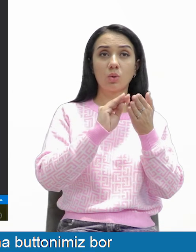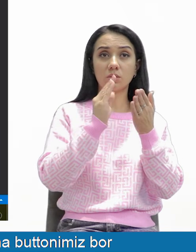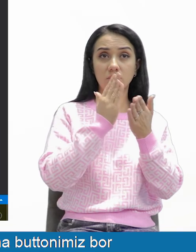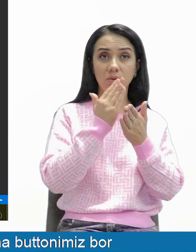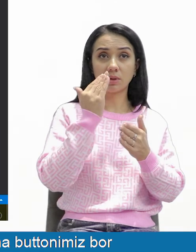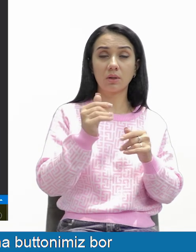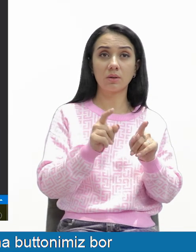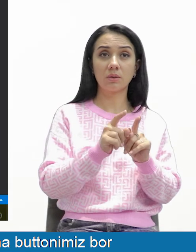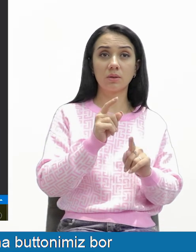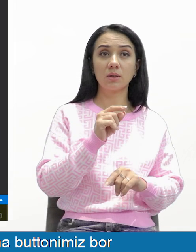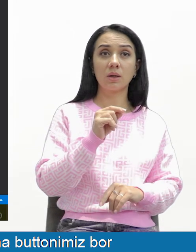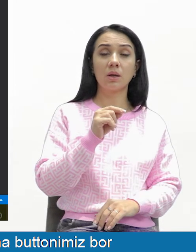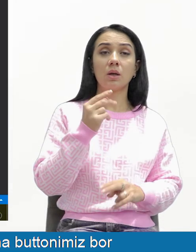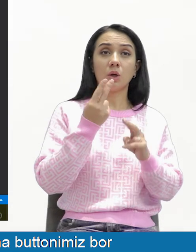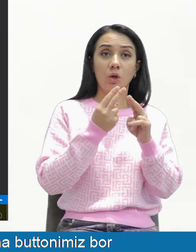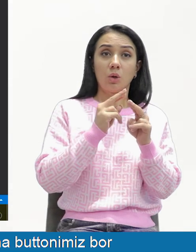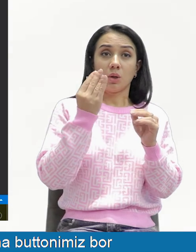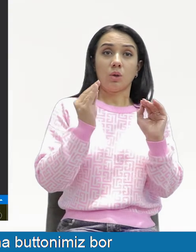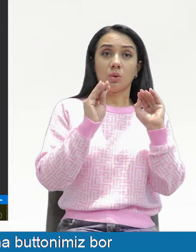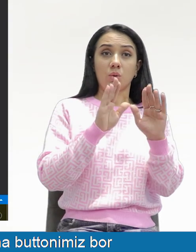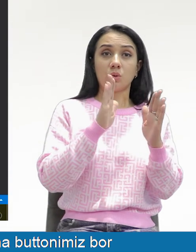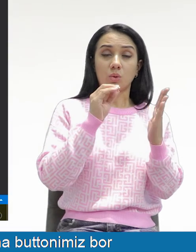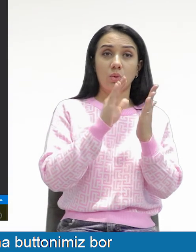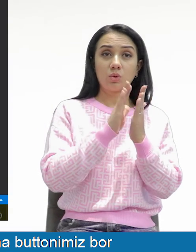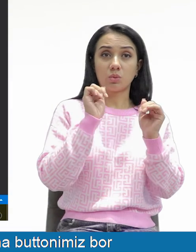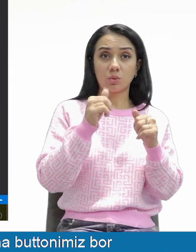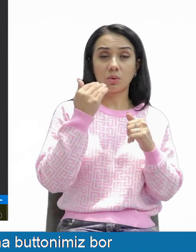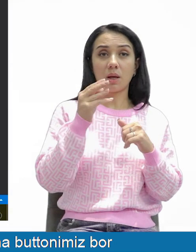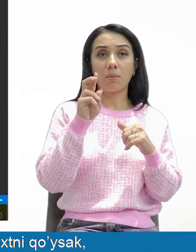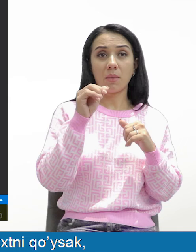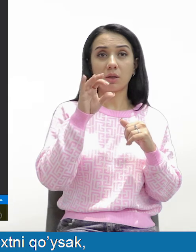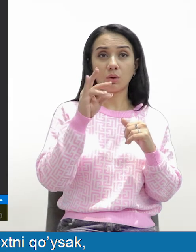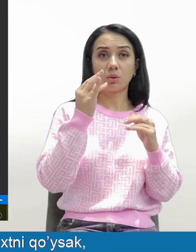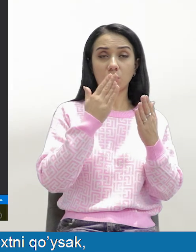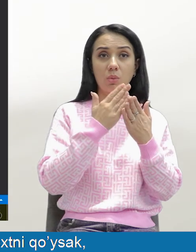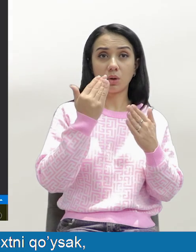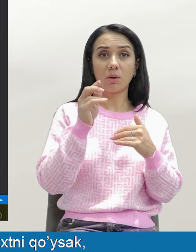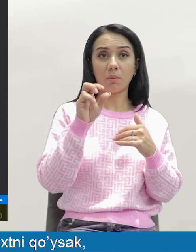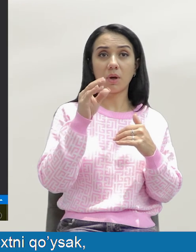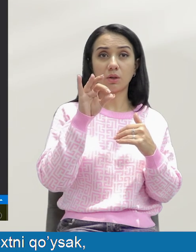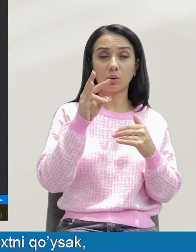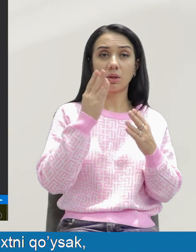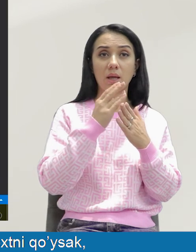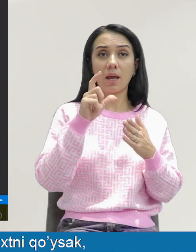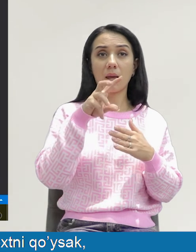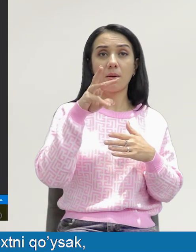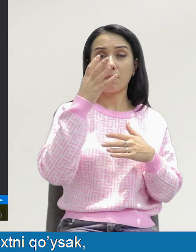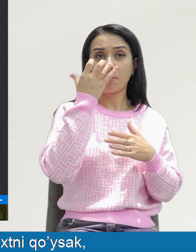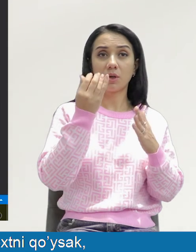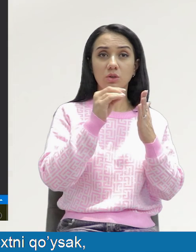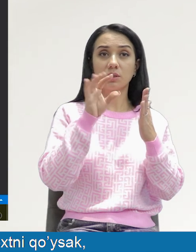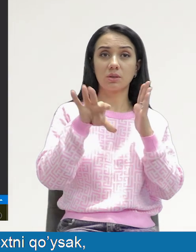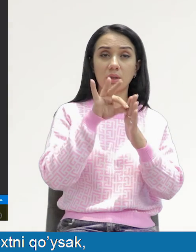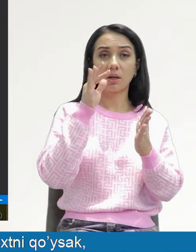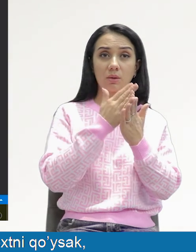Ha, endi biz ham bunda qo'yishimiz mumkin edi. Mana buttonimiz bor edi. Buttonda biz faqat imageni tanlab qo'yganmiz